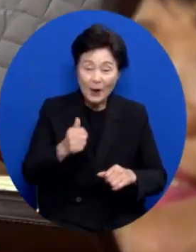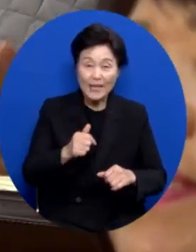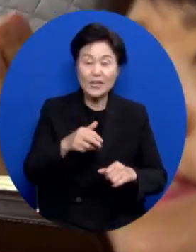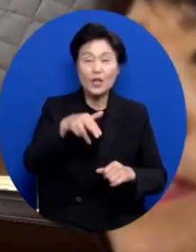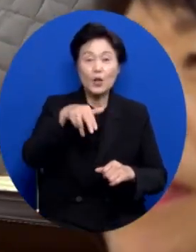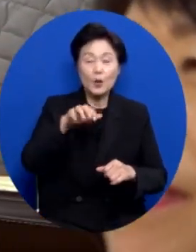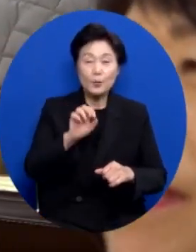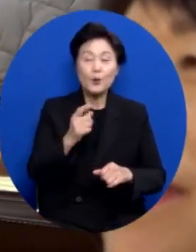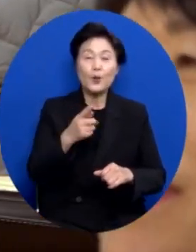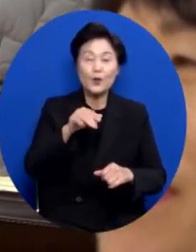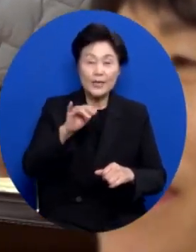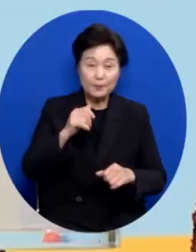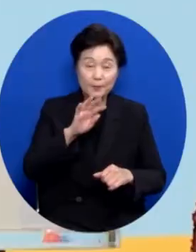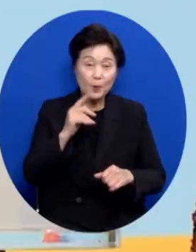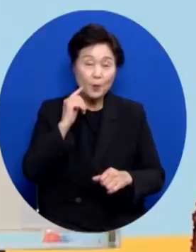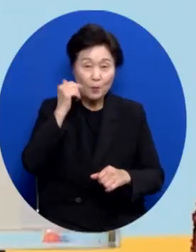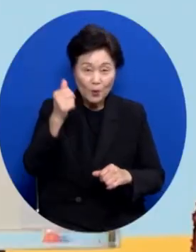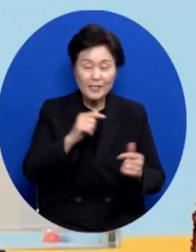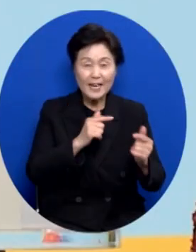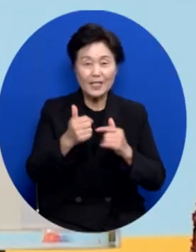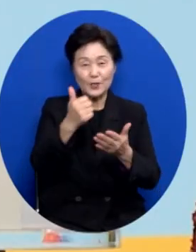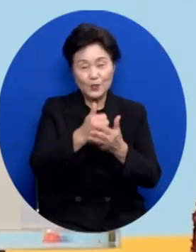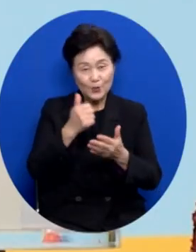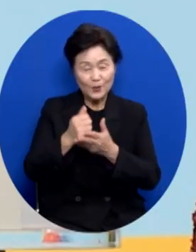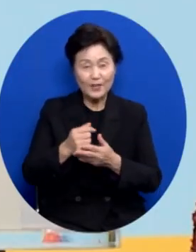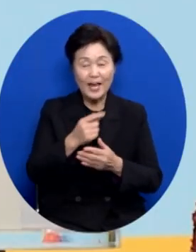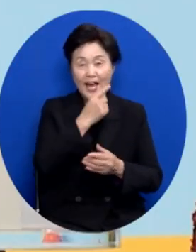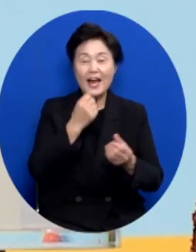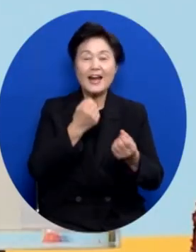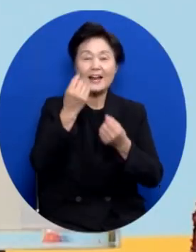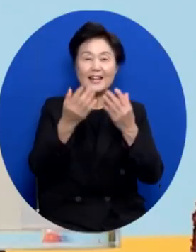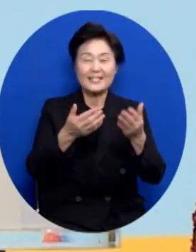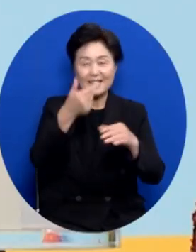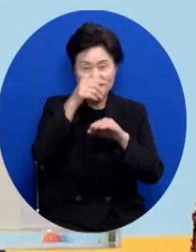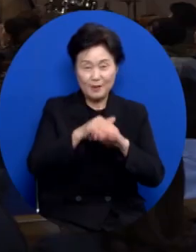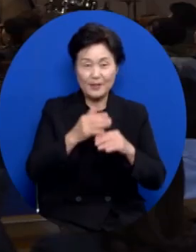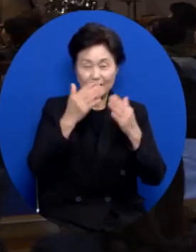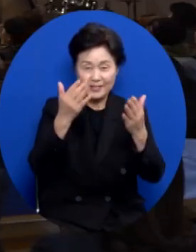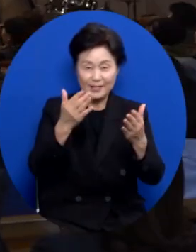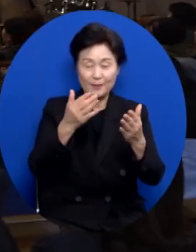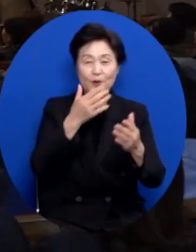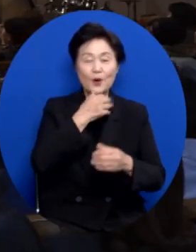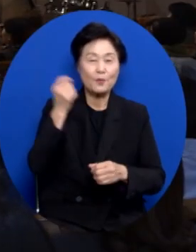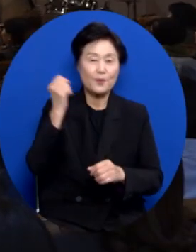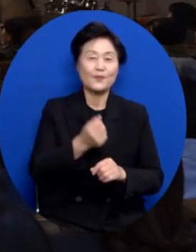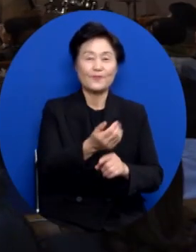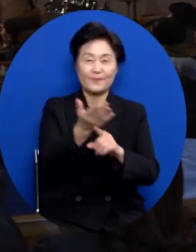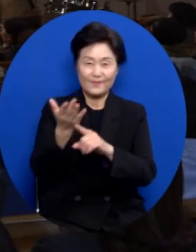목사, 위러브 이종헌 씨를 초청해 간증 집회를 진행하며 시민들에게 복음을 전했습니다.